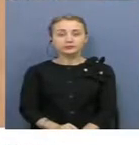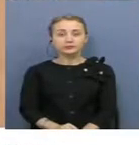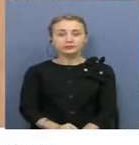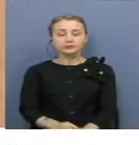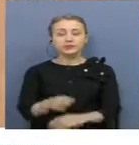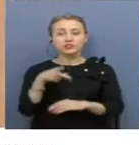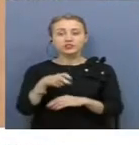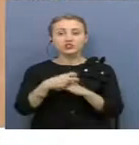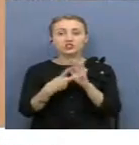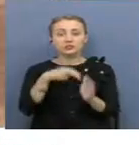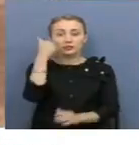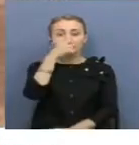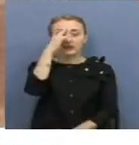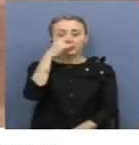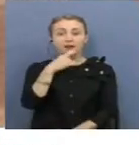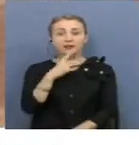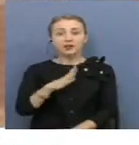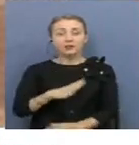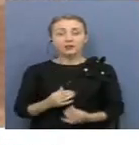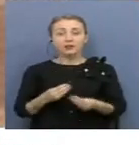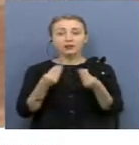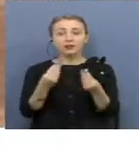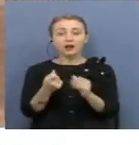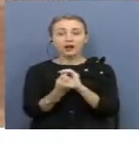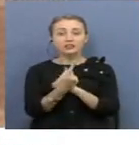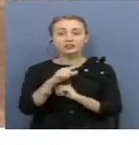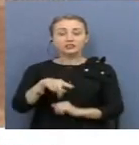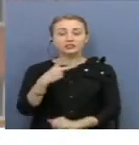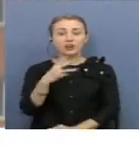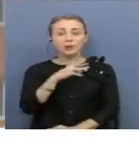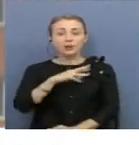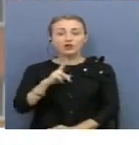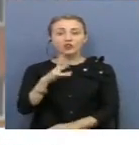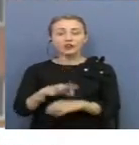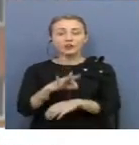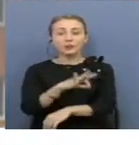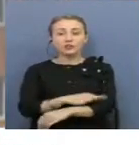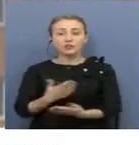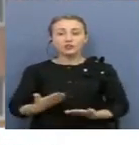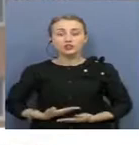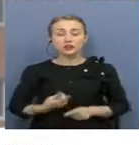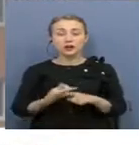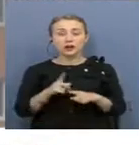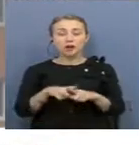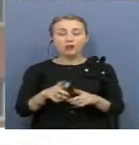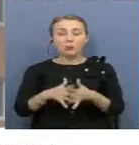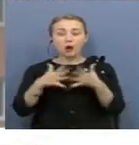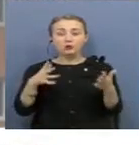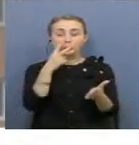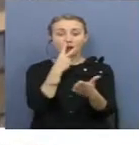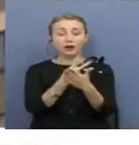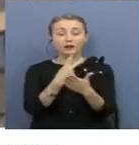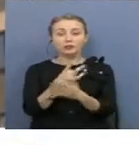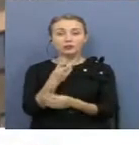2017 жылы Қазақстанда 11,2 миллион шаршы метр тұрғын үй пайдалануға берілген болатын. Бұл рекордтық көрсеткіш, бірақ оған қарамастан көптеген